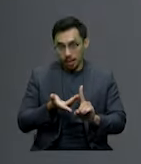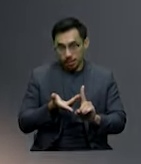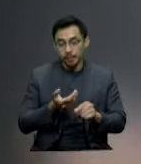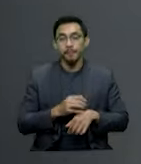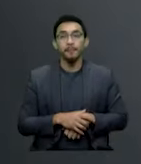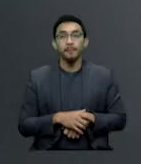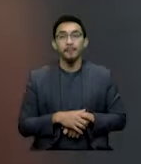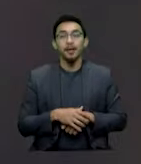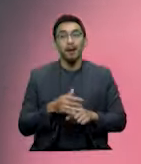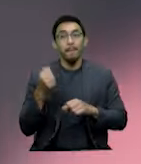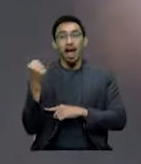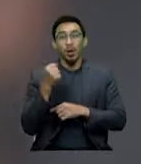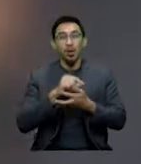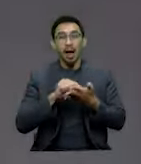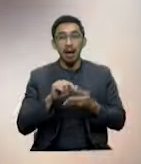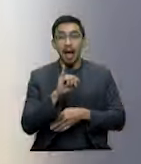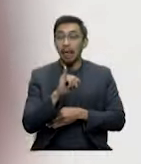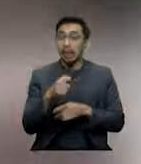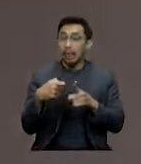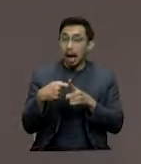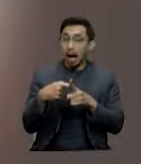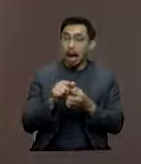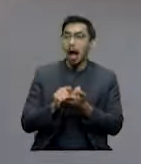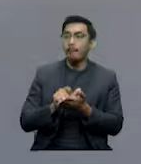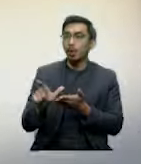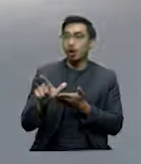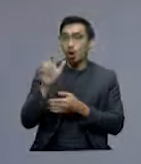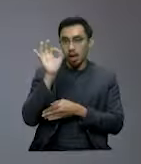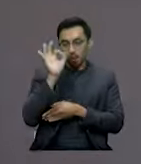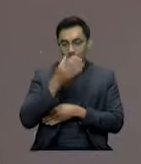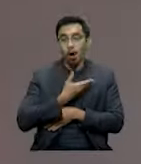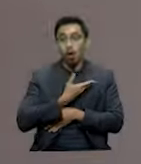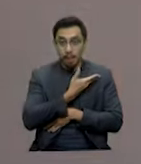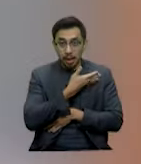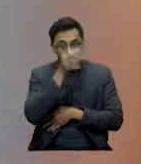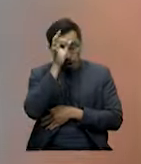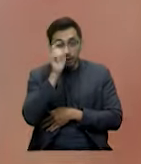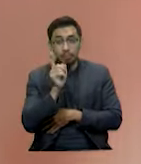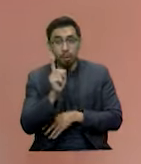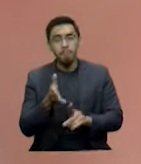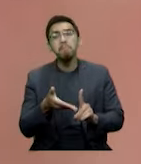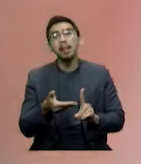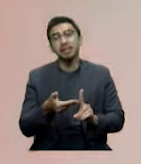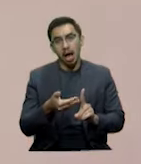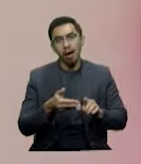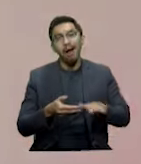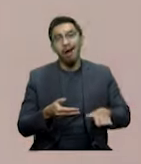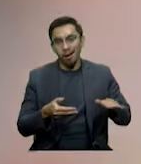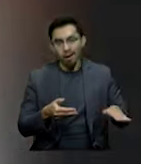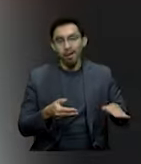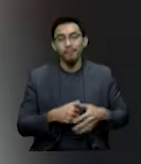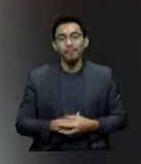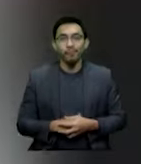Terduga pelaku berinisial Ika dilaporkan para orang tua korban ke polisi karena diduga melakukan pelecehan seksual terhadap anak-anak mereka.